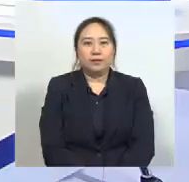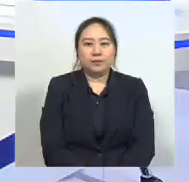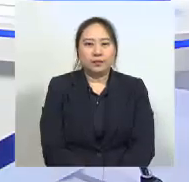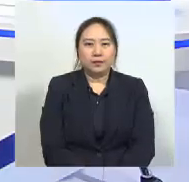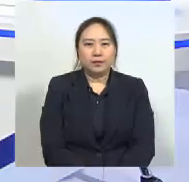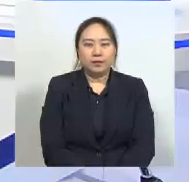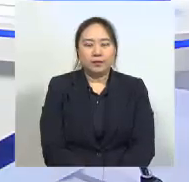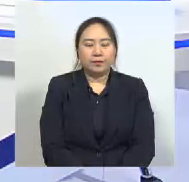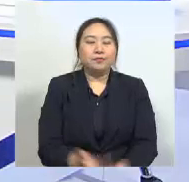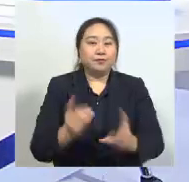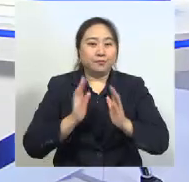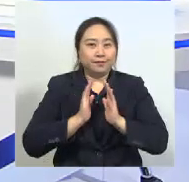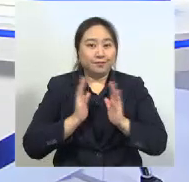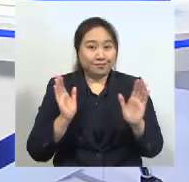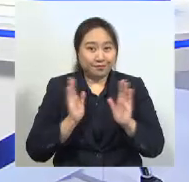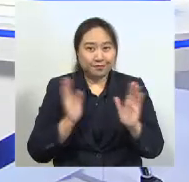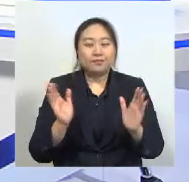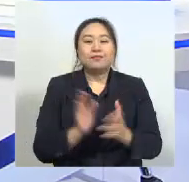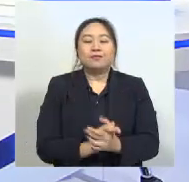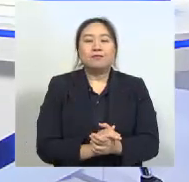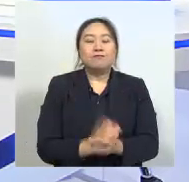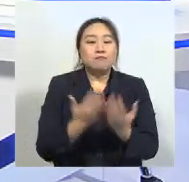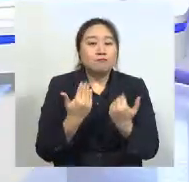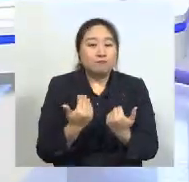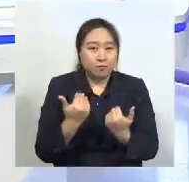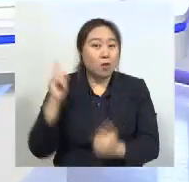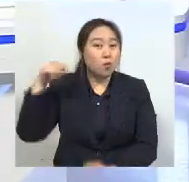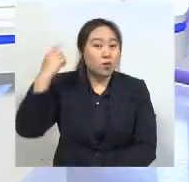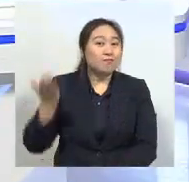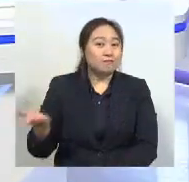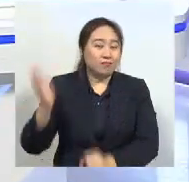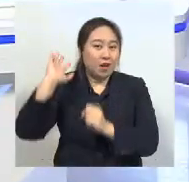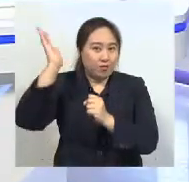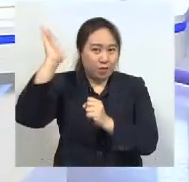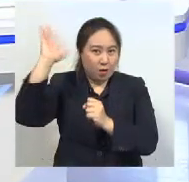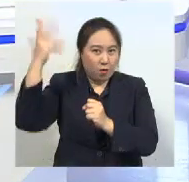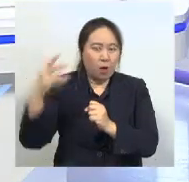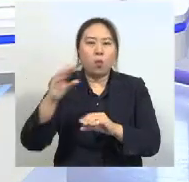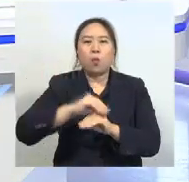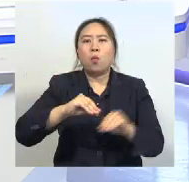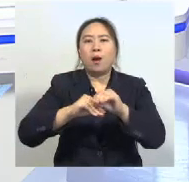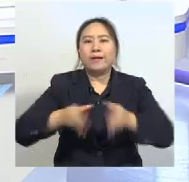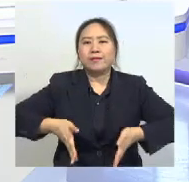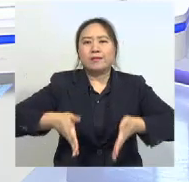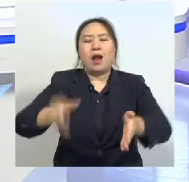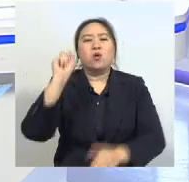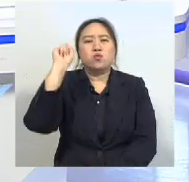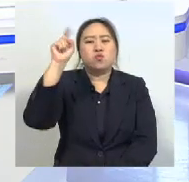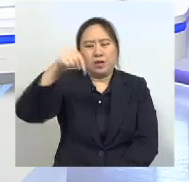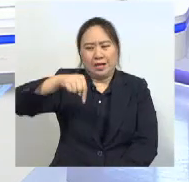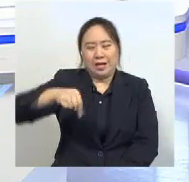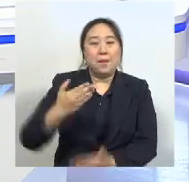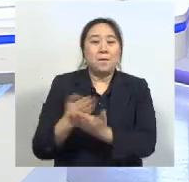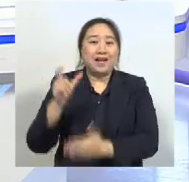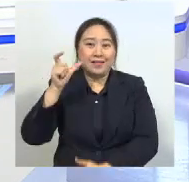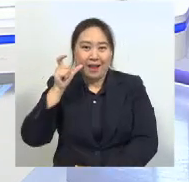ค่ะ ค่ะขอบคุณคุณโสรดาค่ะต้องบอกว่าอย่างที่คุณโสรดาบอกไปเลยนะคะว่าโครงการมอเตอร์เวย์สายบางใหญ่กาญจ